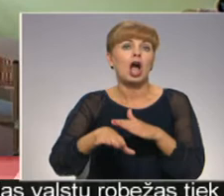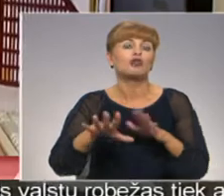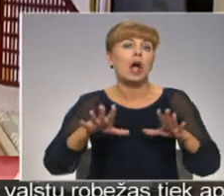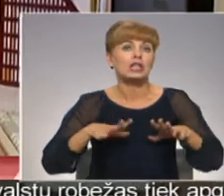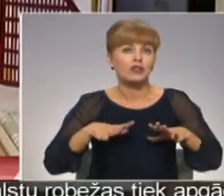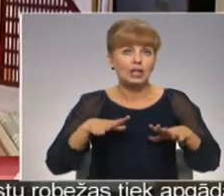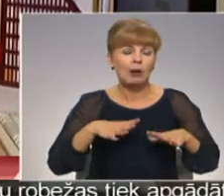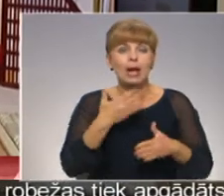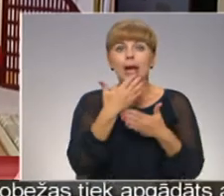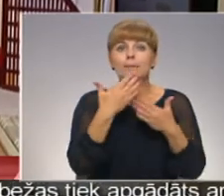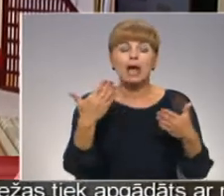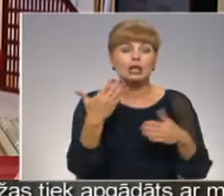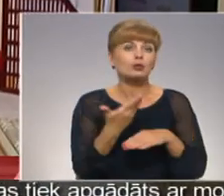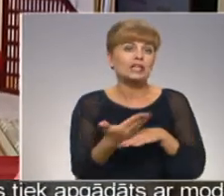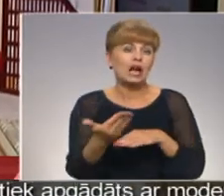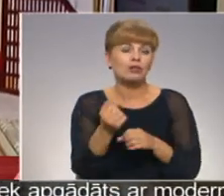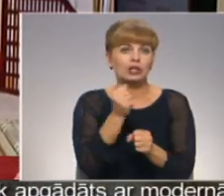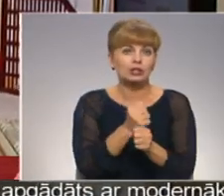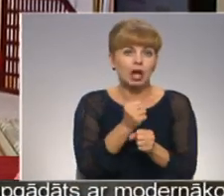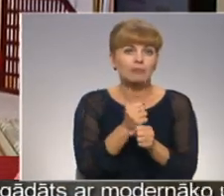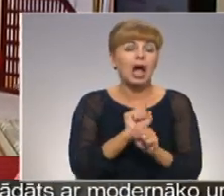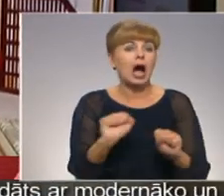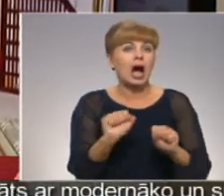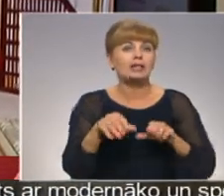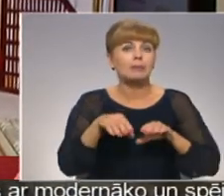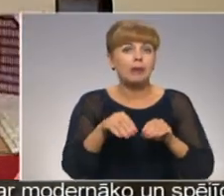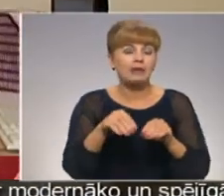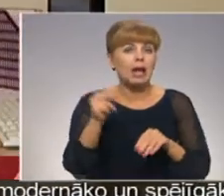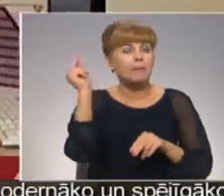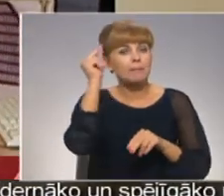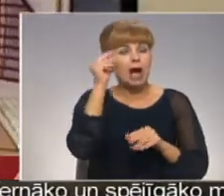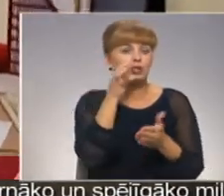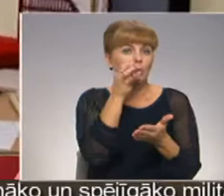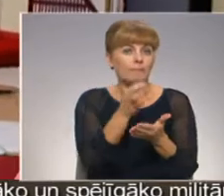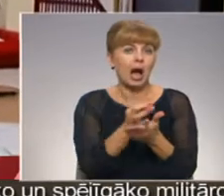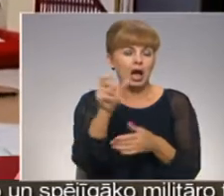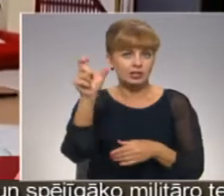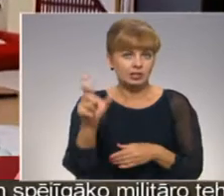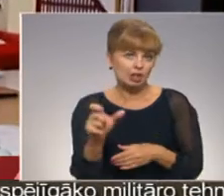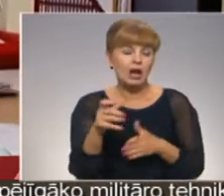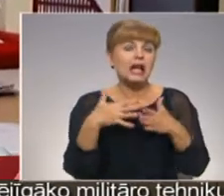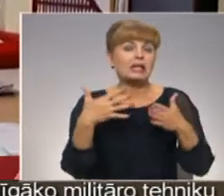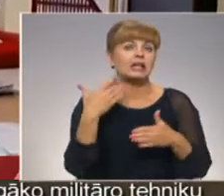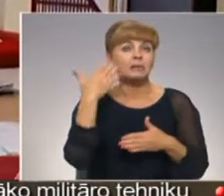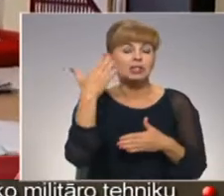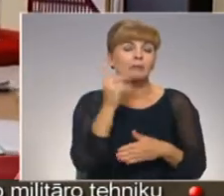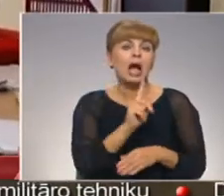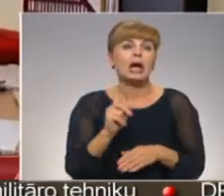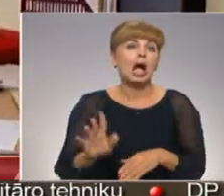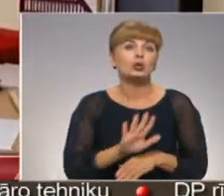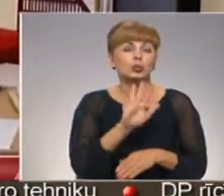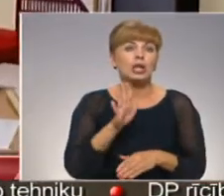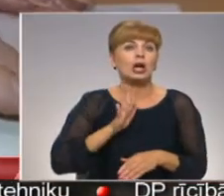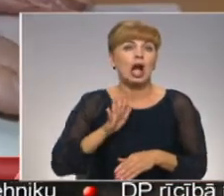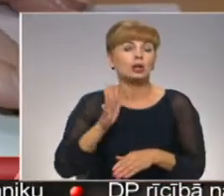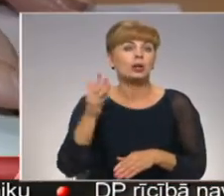atvaļinājumā. Pēdējos iekavētos darbus steidz paveikt mācību pārzine. Viņa atzīst, ka ar lielām cerībām katru dienu gaidot ziņas